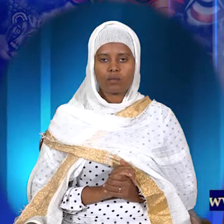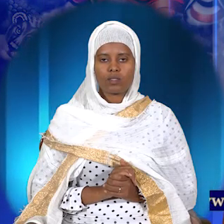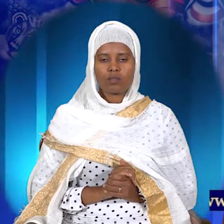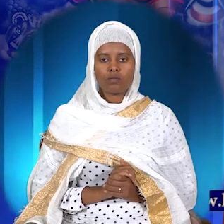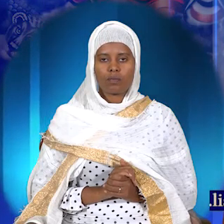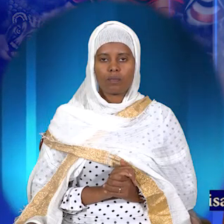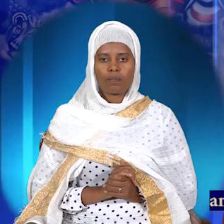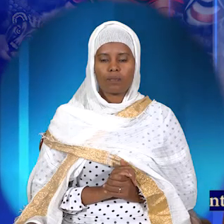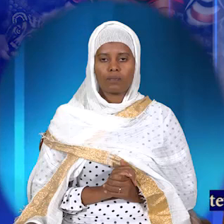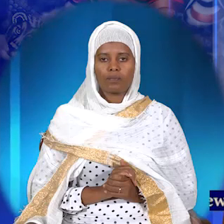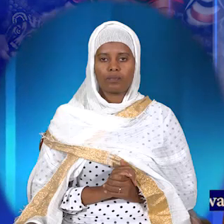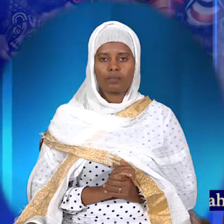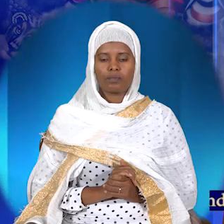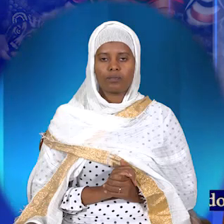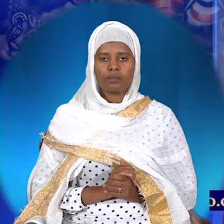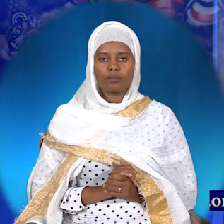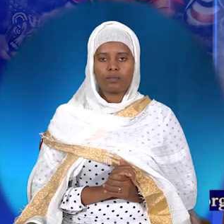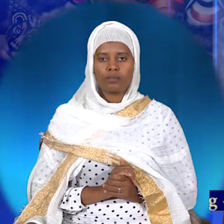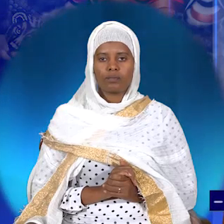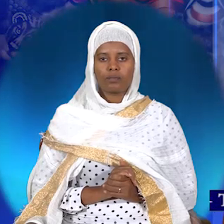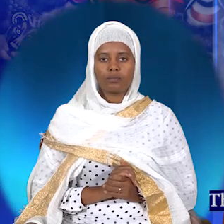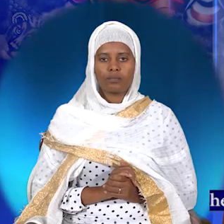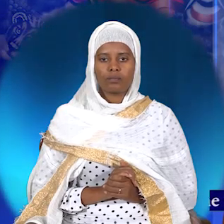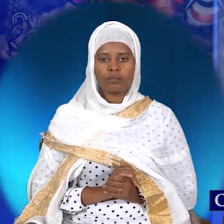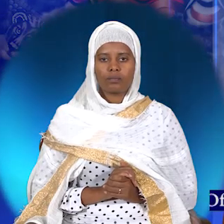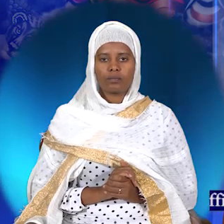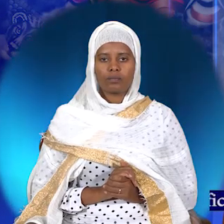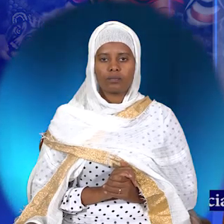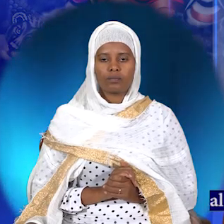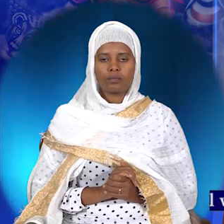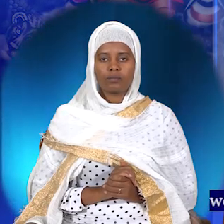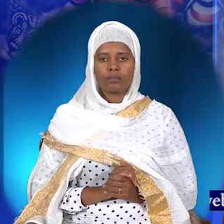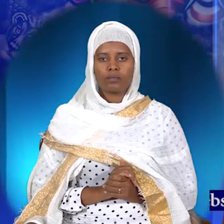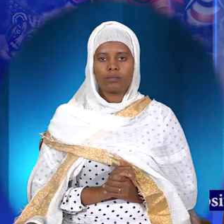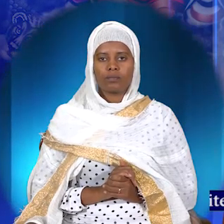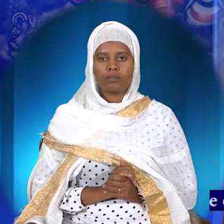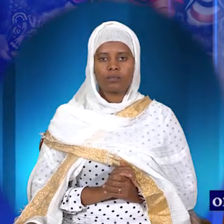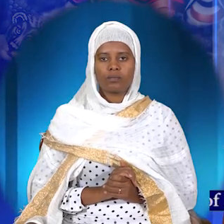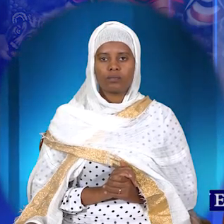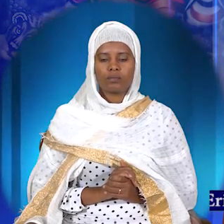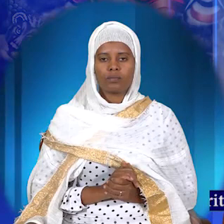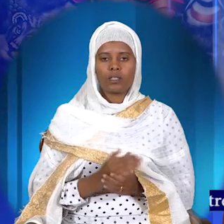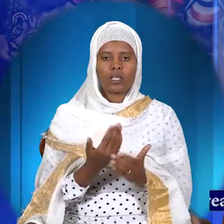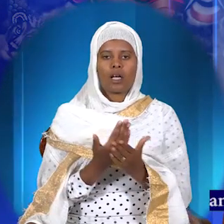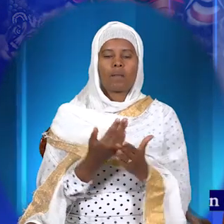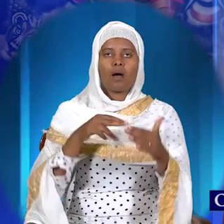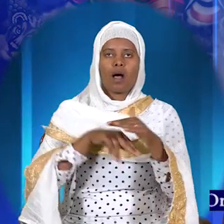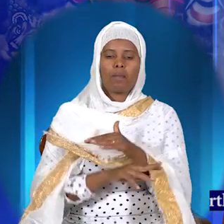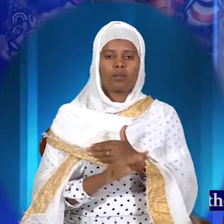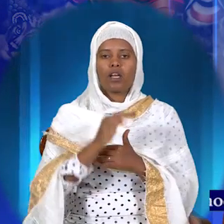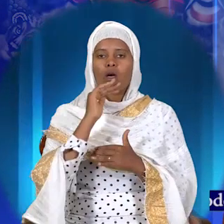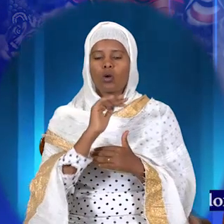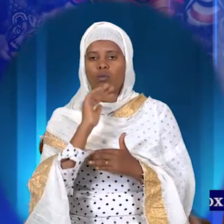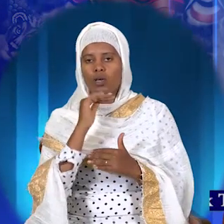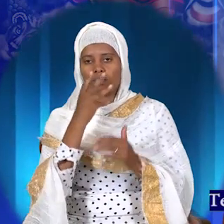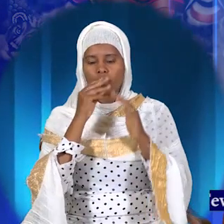እምኣብ ይትነከር ወእይትነገር ወይትሊኣል ላኢለ ኩሉ ህሊና ወእይትረከብ። ካብ ኣብ ናይ